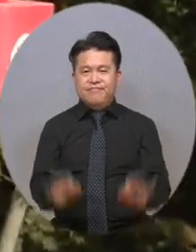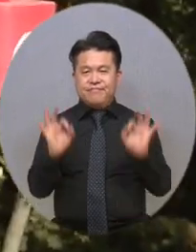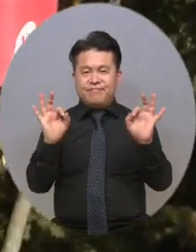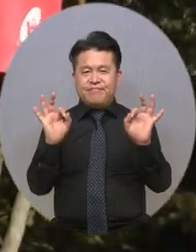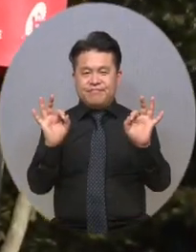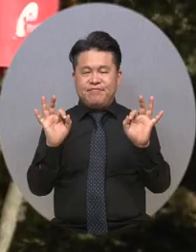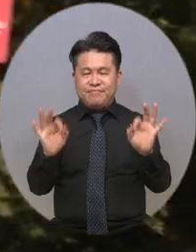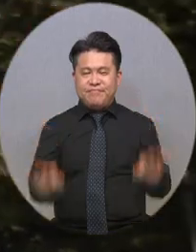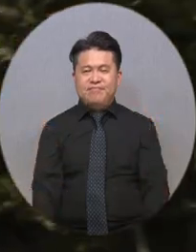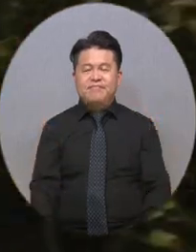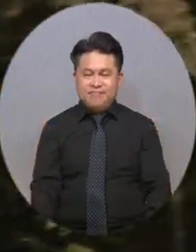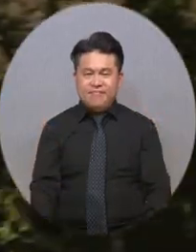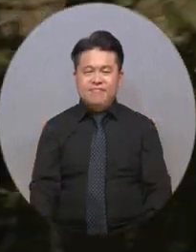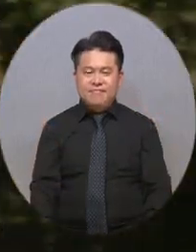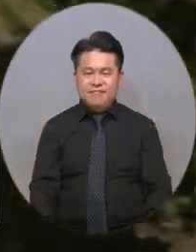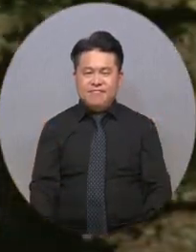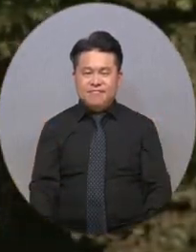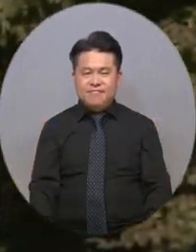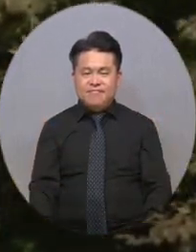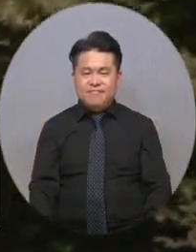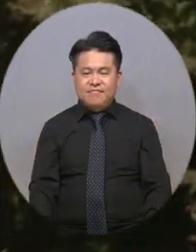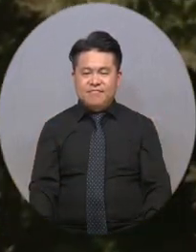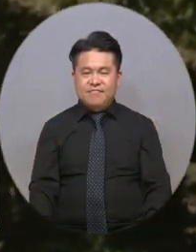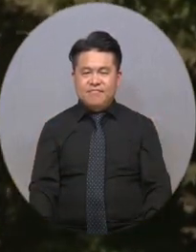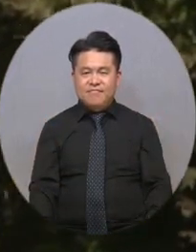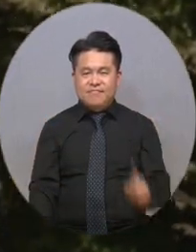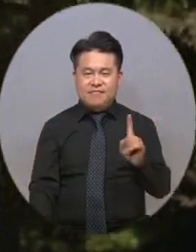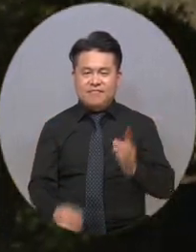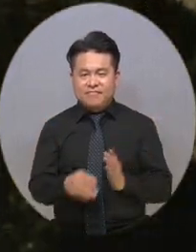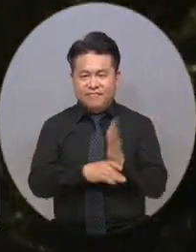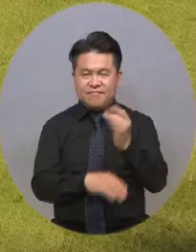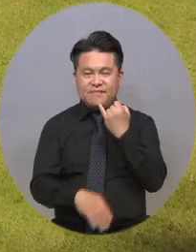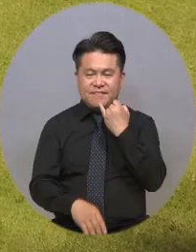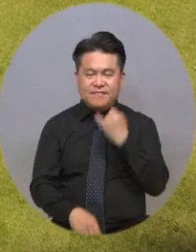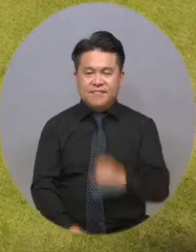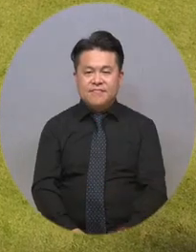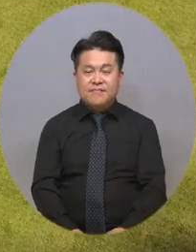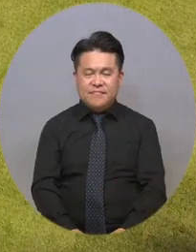오케이. 오케이. 나이스 보기! 하고 싶다고! 전기밥!